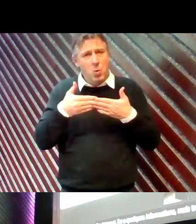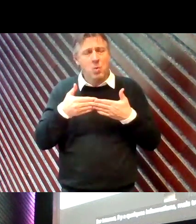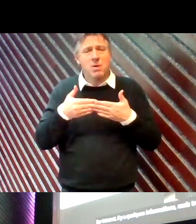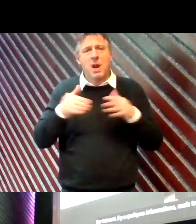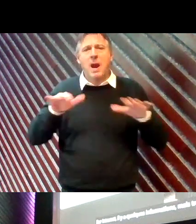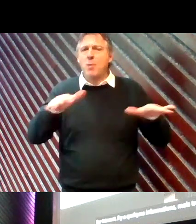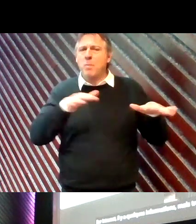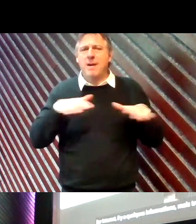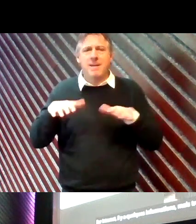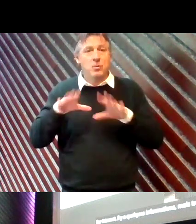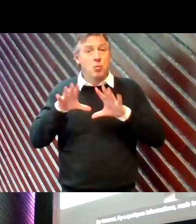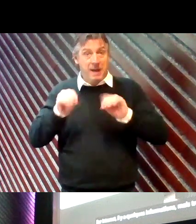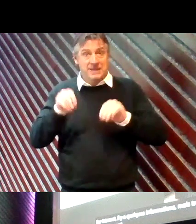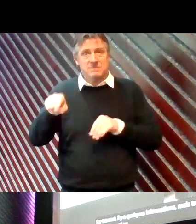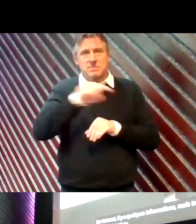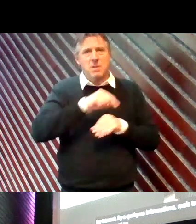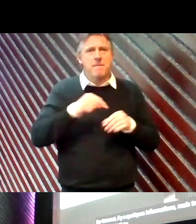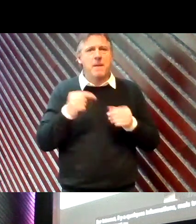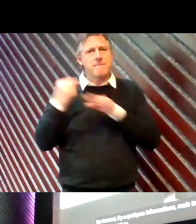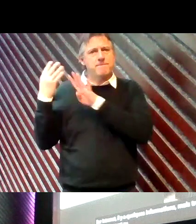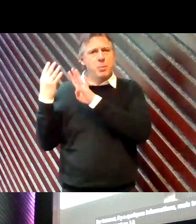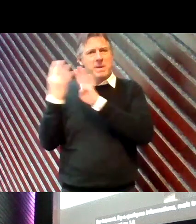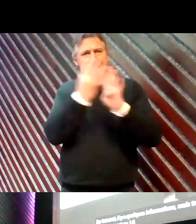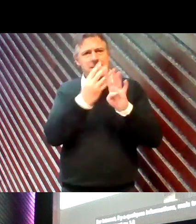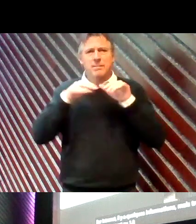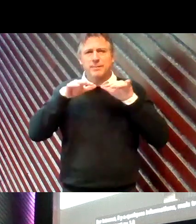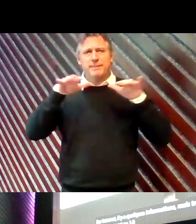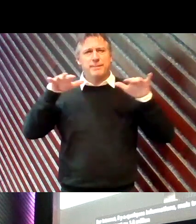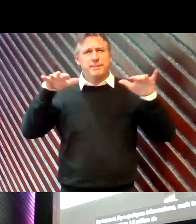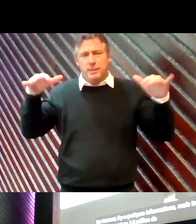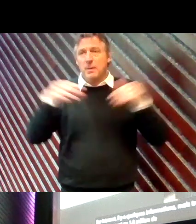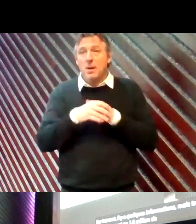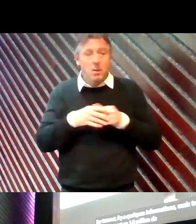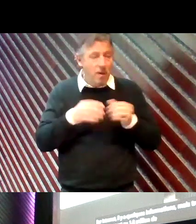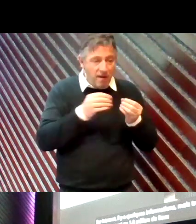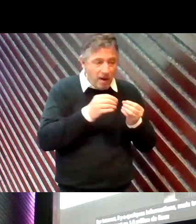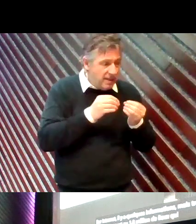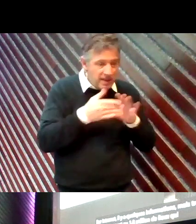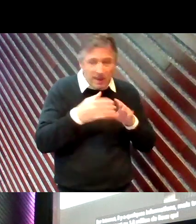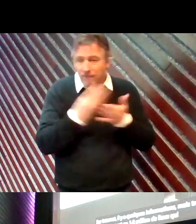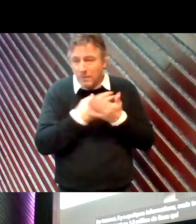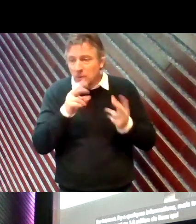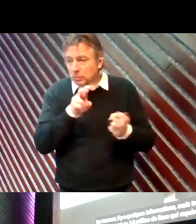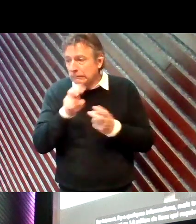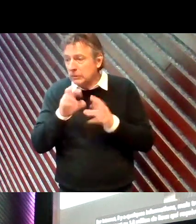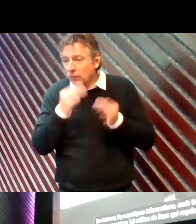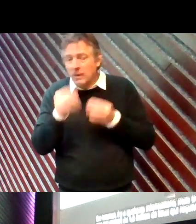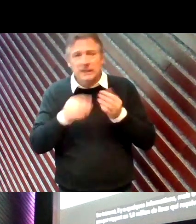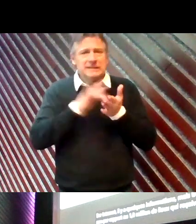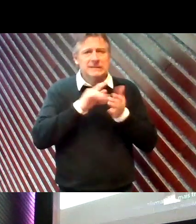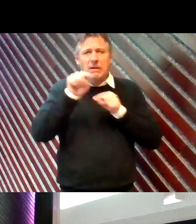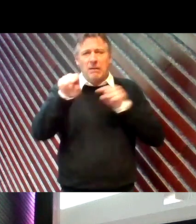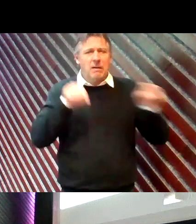estimés de lieux qui reçoivent du public en plus ces informations il faut les trouver parce qu'elles sont émiettées sur différents sites